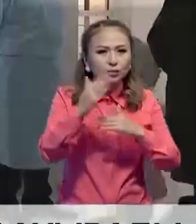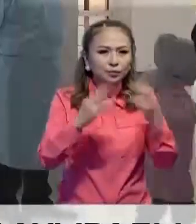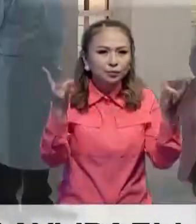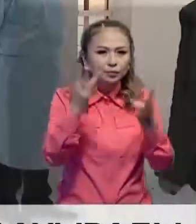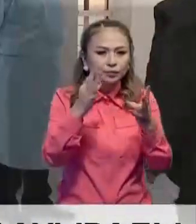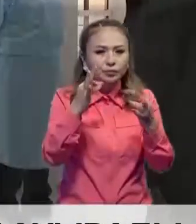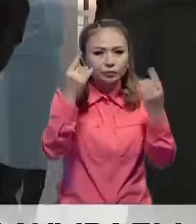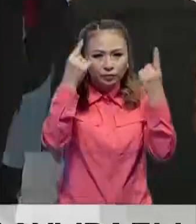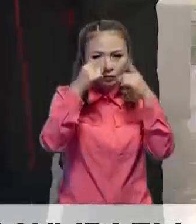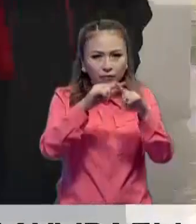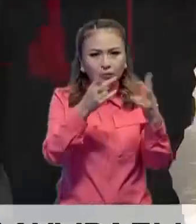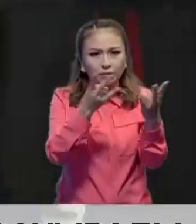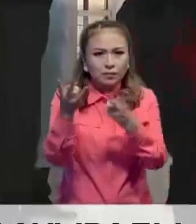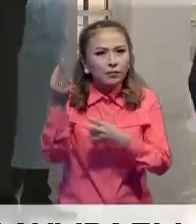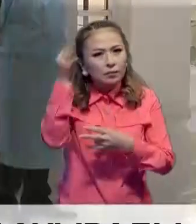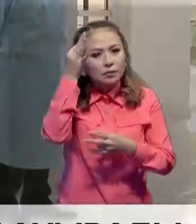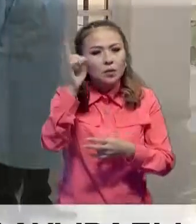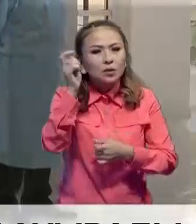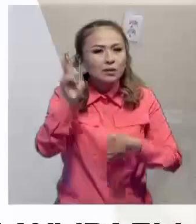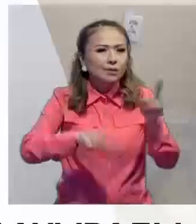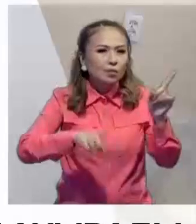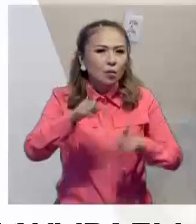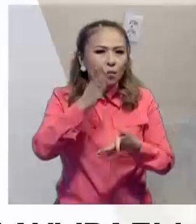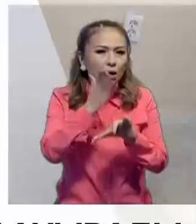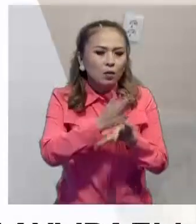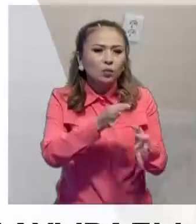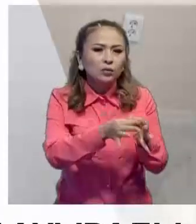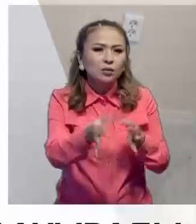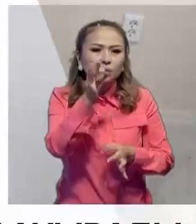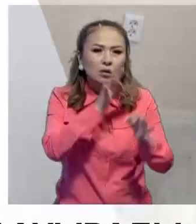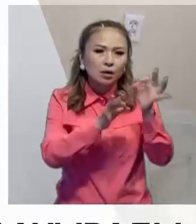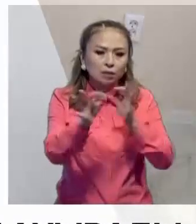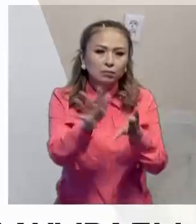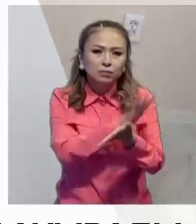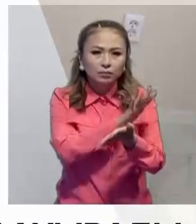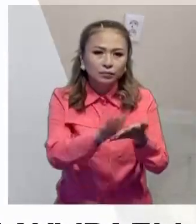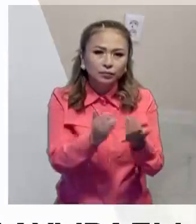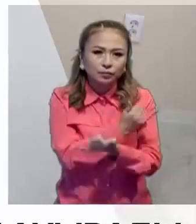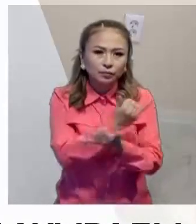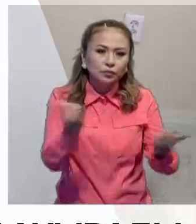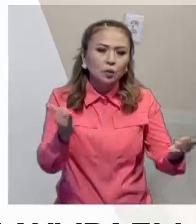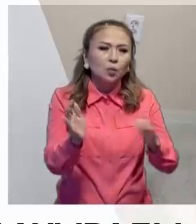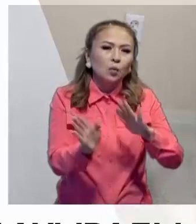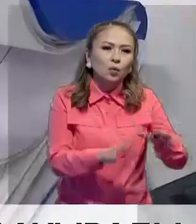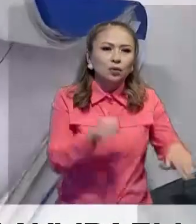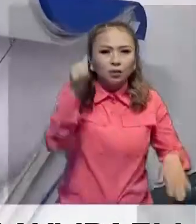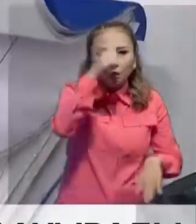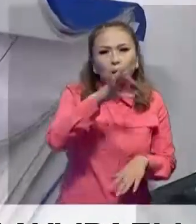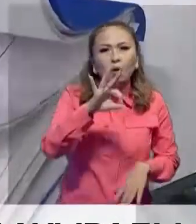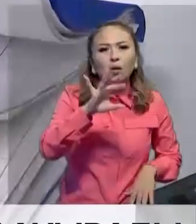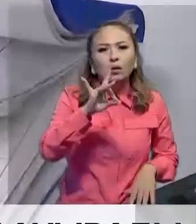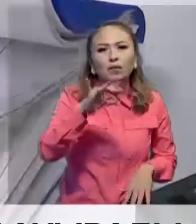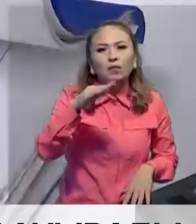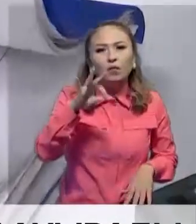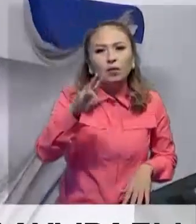мен озық технологиялар қажет. Айта кетерлігі, сирек синдром бар отандастарымызға дәрі-дәрмек тегін. Өткен жылы